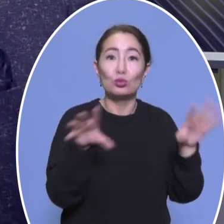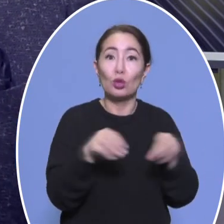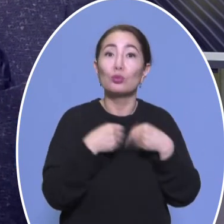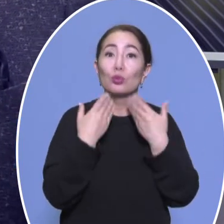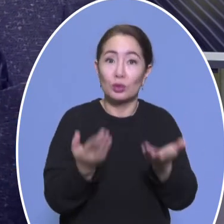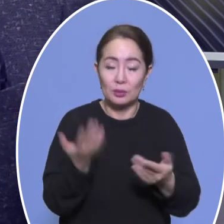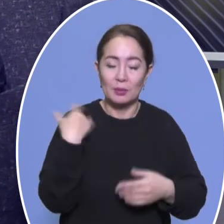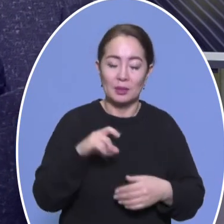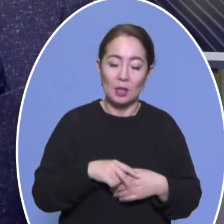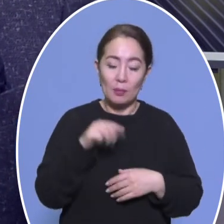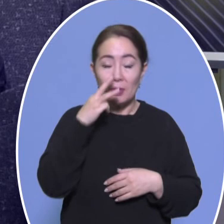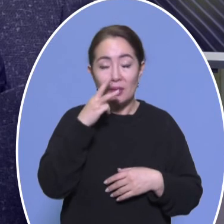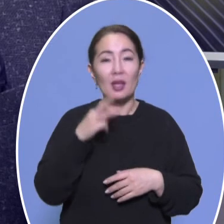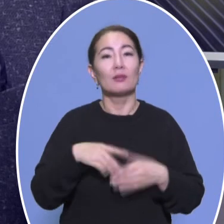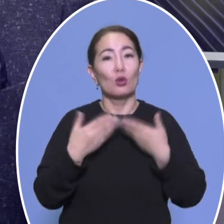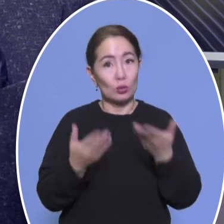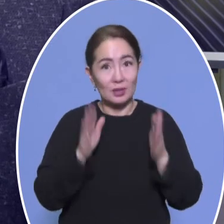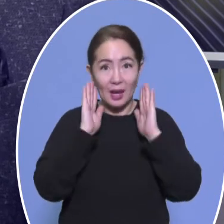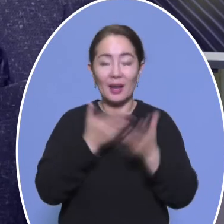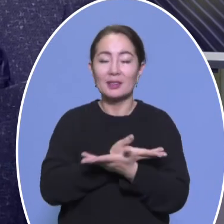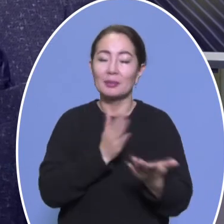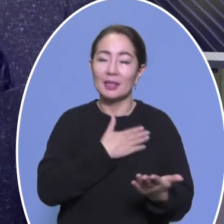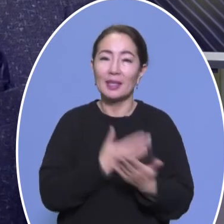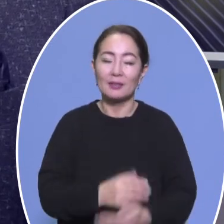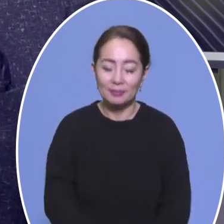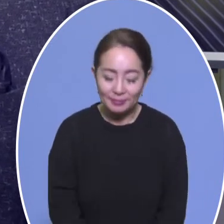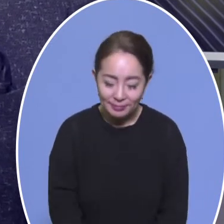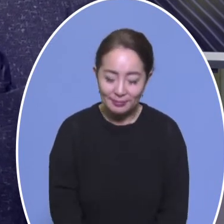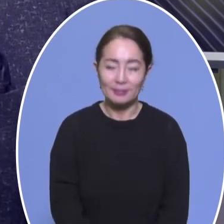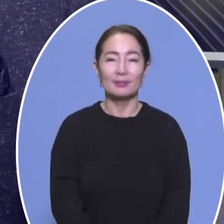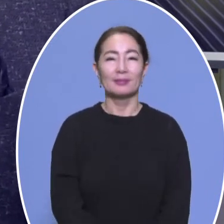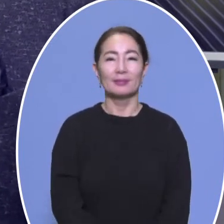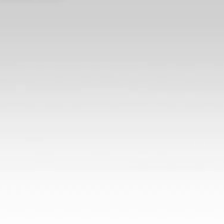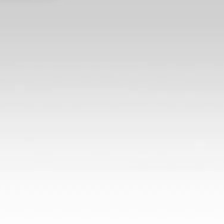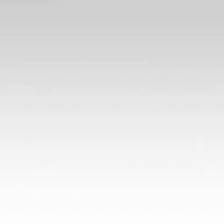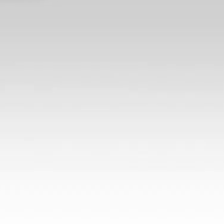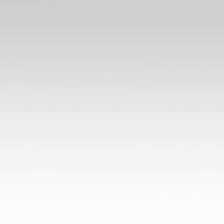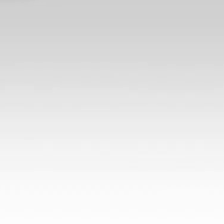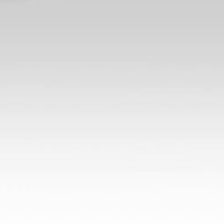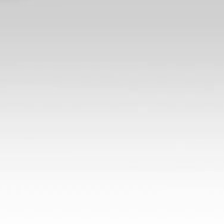үзэгч тавд хүрлээ. За, мөн мэдээллийн болонгуудаа хүрлээ. Анхаарлаа хандуулсанд баярлалаа.